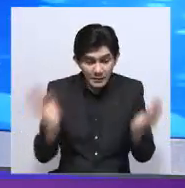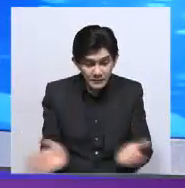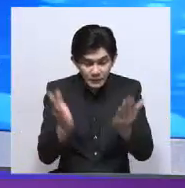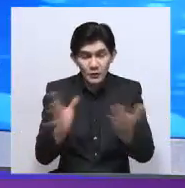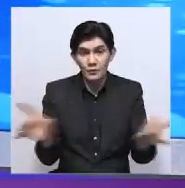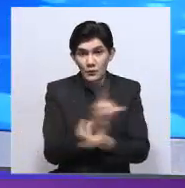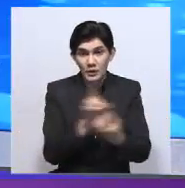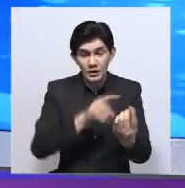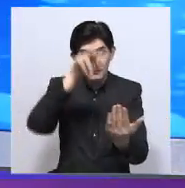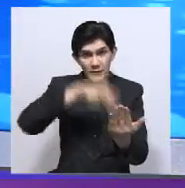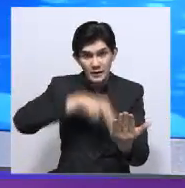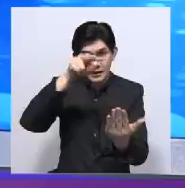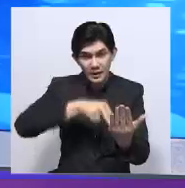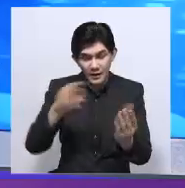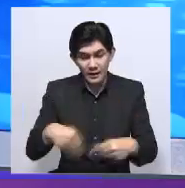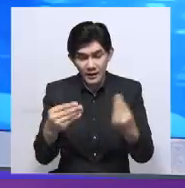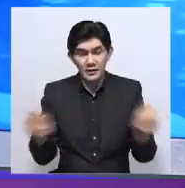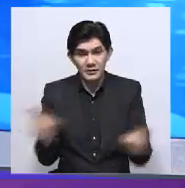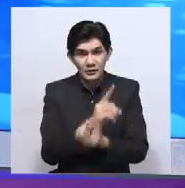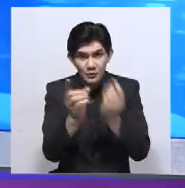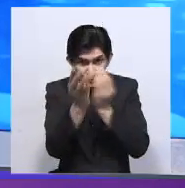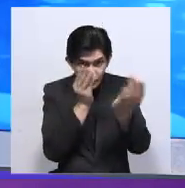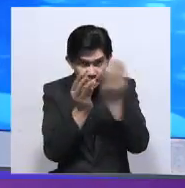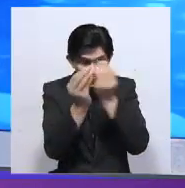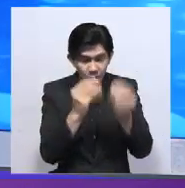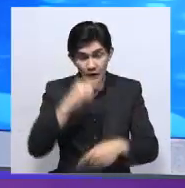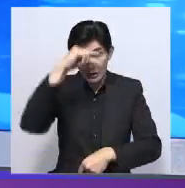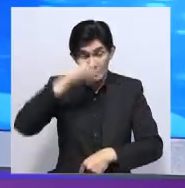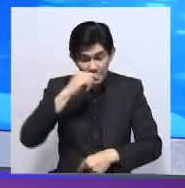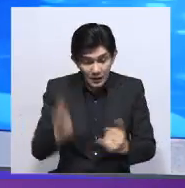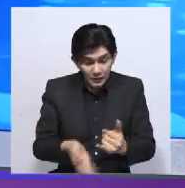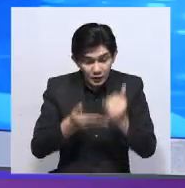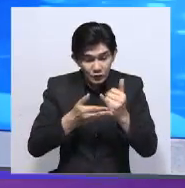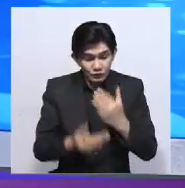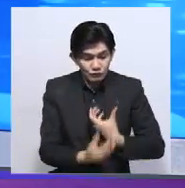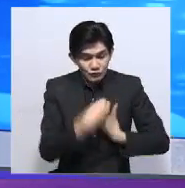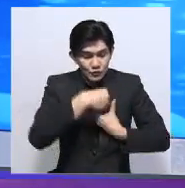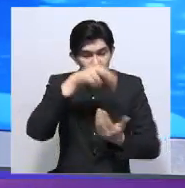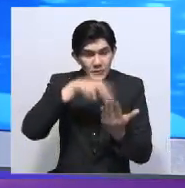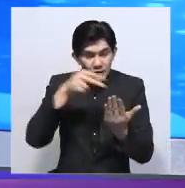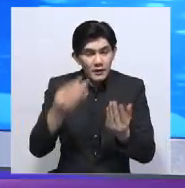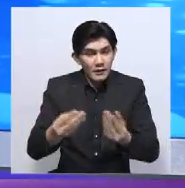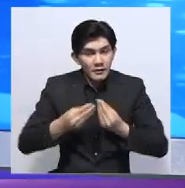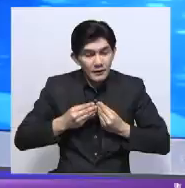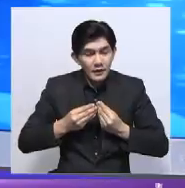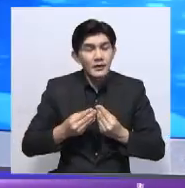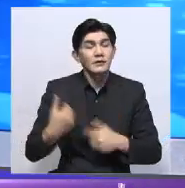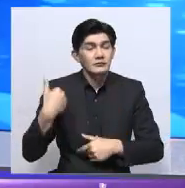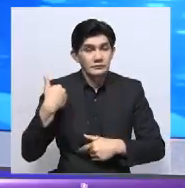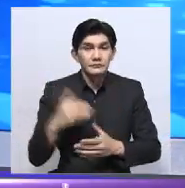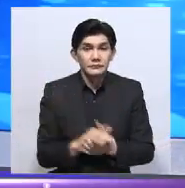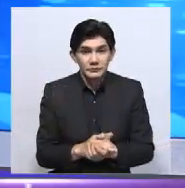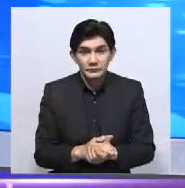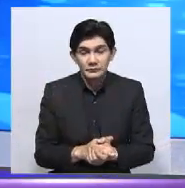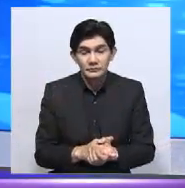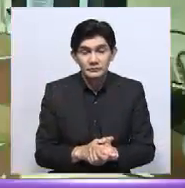ส่งเสริมวัฒนธรรมการอ่านสู่สังคมแห่งการเรียนรู้ของไทยเพื่อกระตุ้นและปลูกฝังนิสัยรักการอ่านของคนทุกช่ว